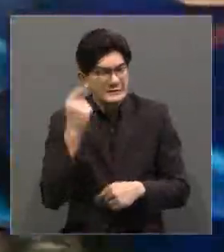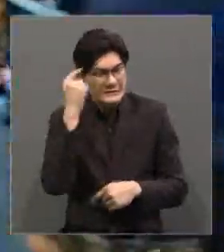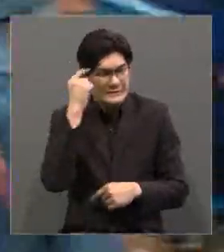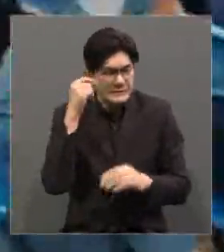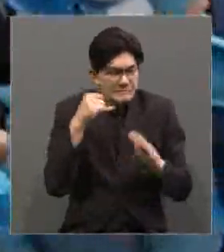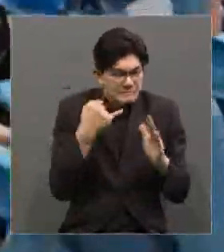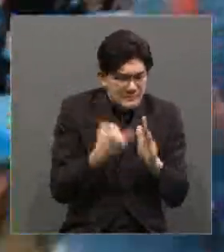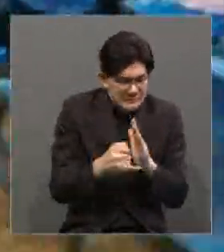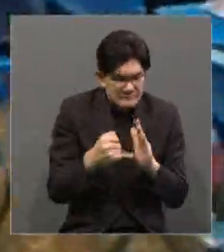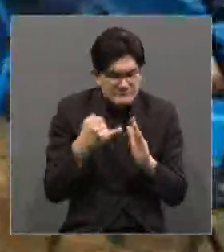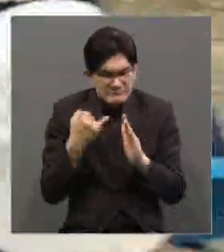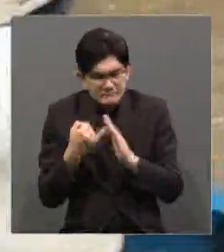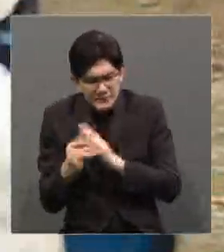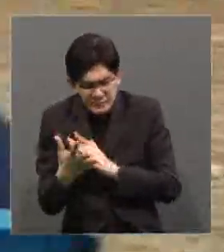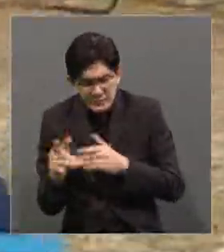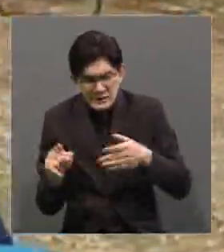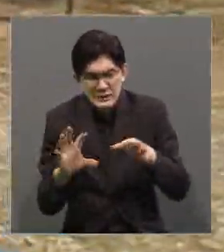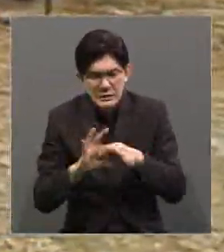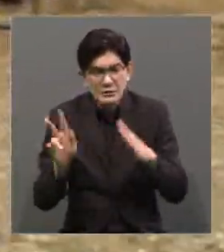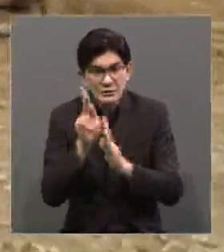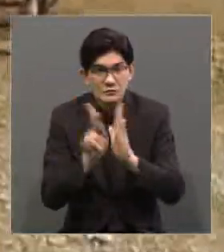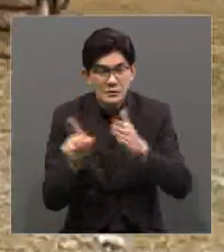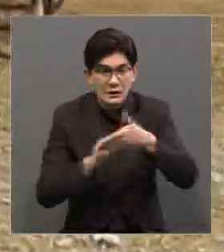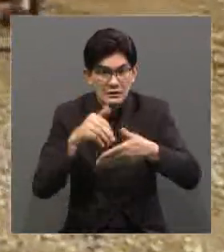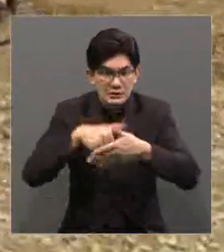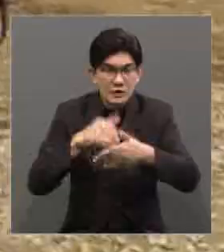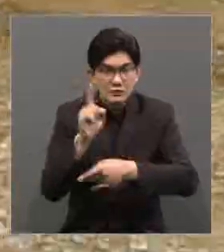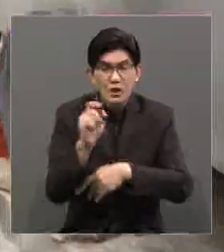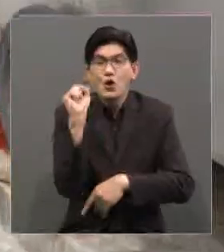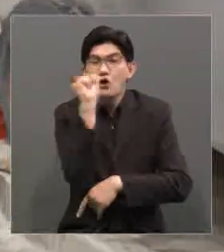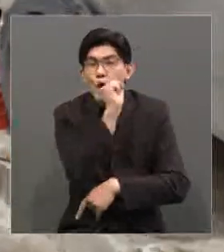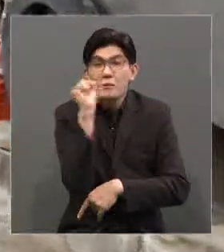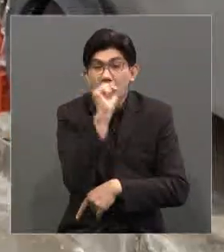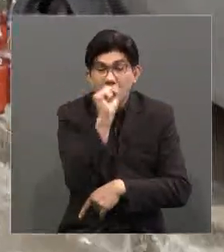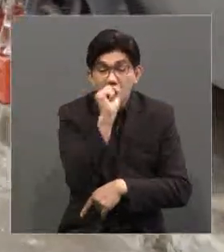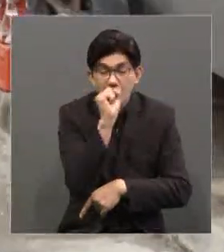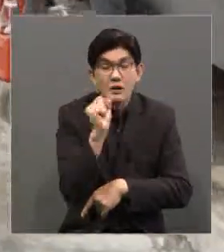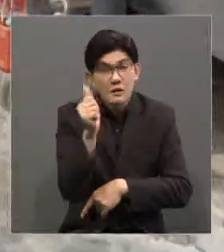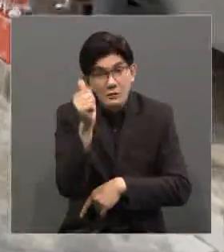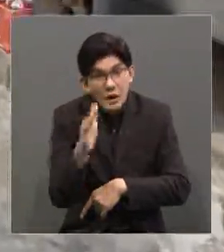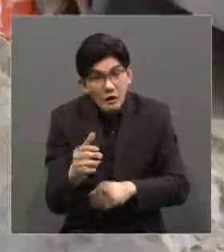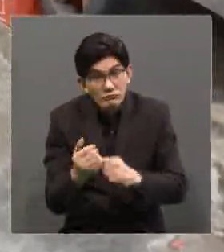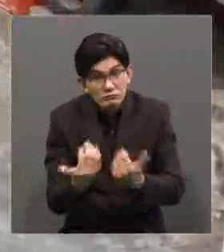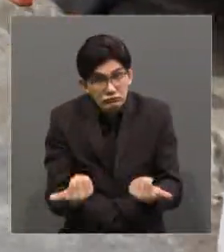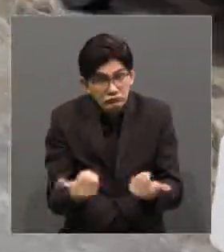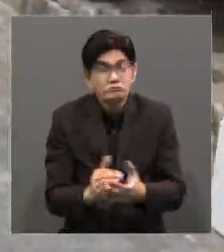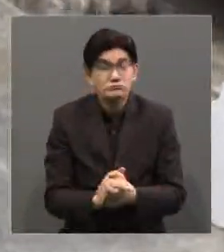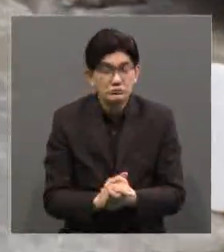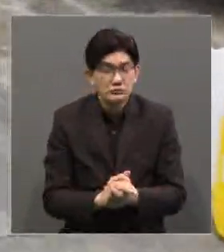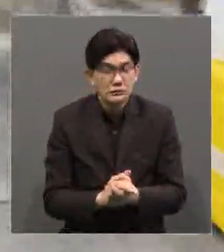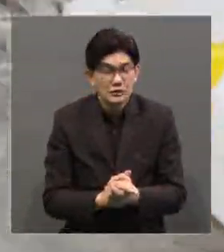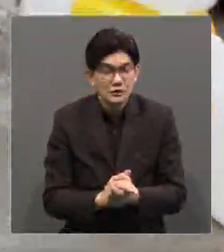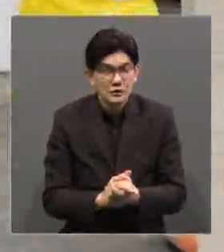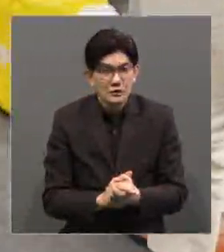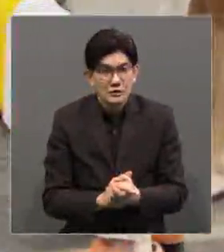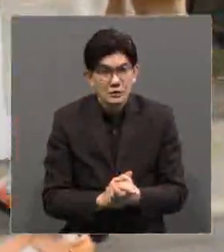หรือไม่ผิดกฎหมายเลือกตั้งกันแน่ก็คือเรื่องของการร้องเพลงบนเวทีปราศัยนะครับเรื่องนี้ทางเลขาธิการกกต.ท่านก็บอกนะครับว่าการ